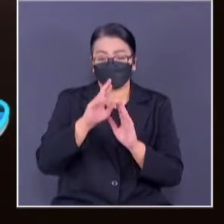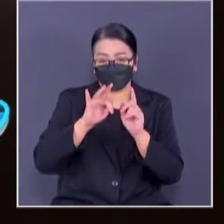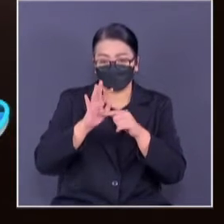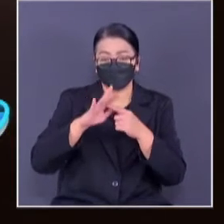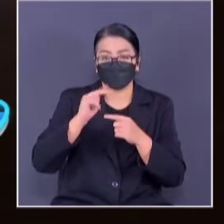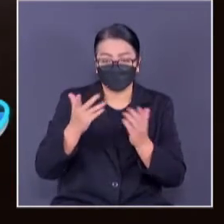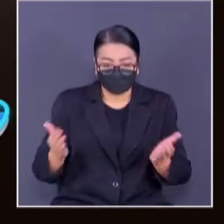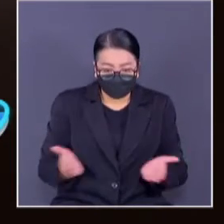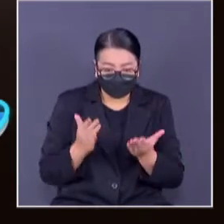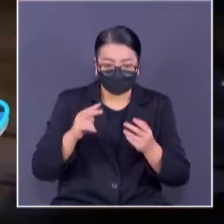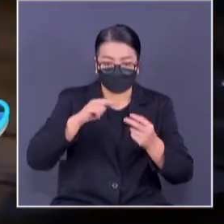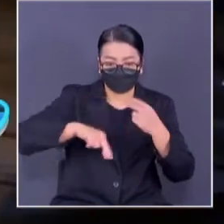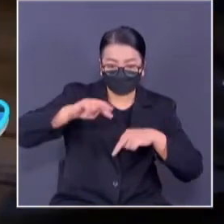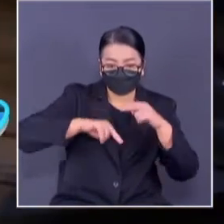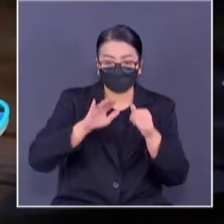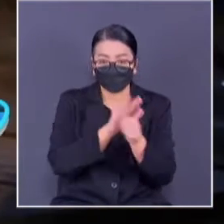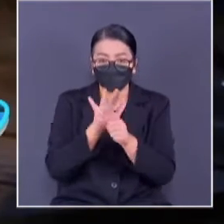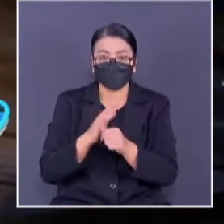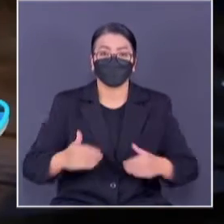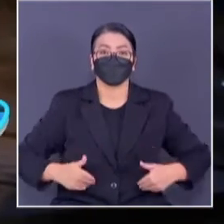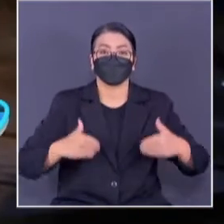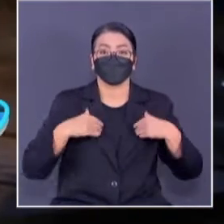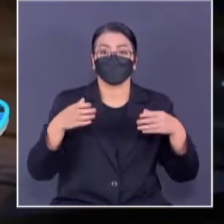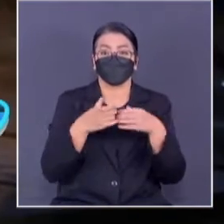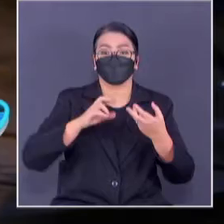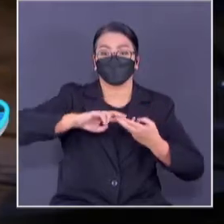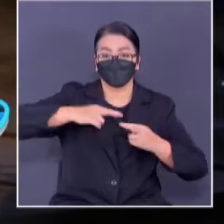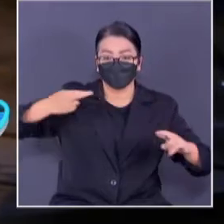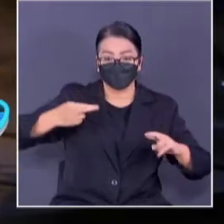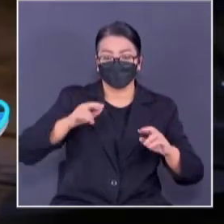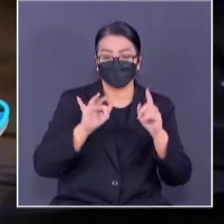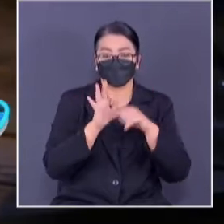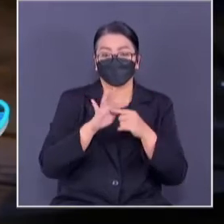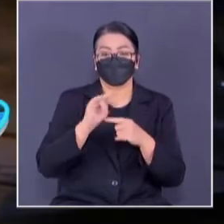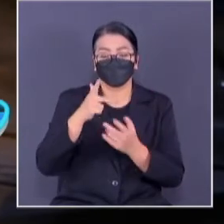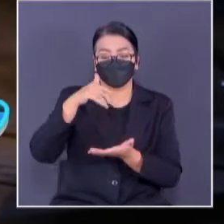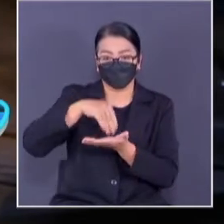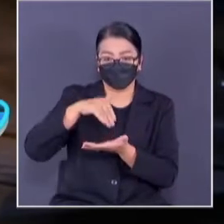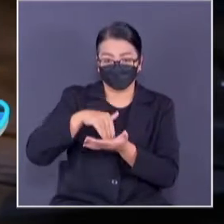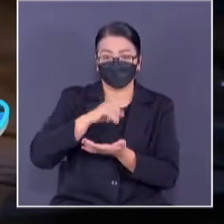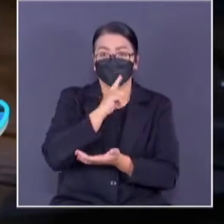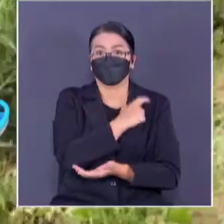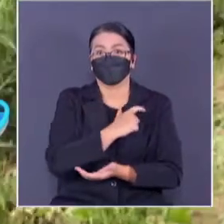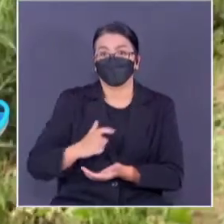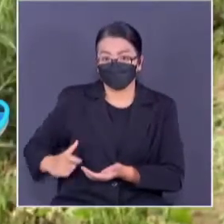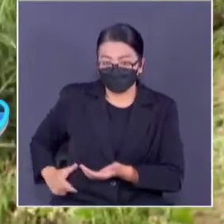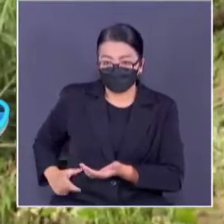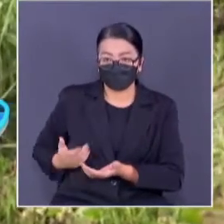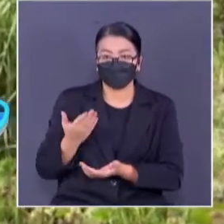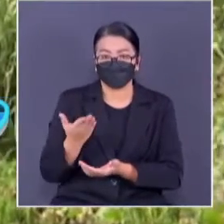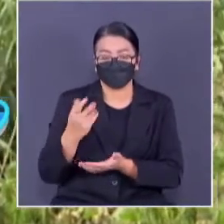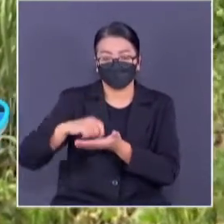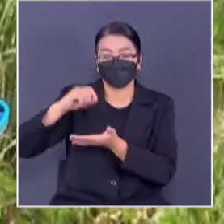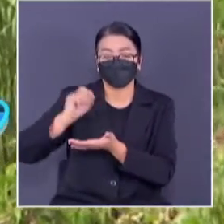บ.คุ้มครองและส่งเสริมวิถีชีวิตกลุ่มชาติพันธุ์ที่ร่างขึ้นโดยศูนย์มนุษยวิทยาสิรินธรและฉบับประชาช